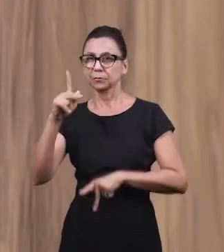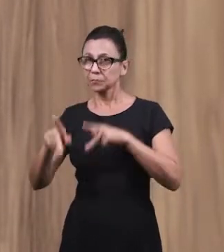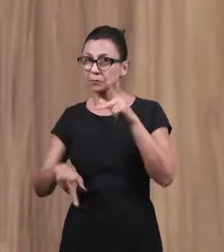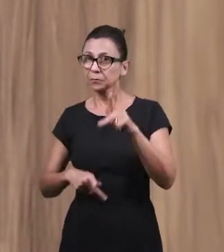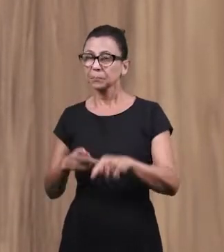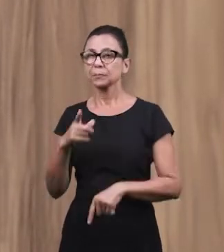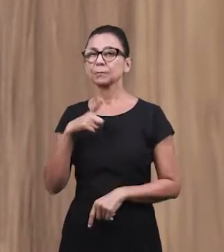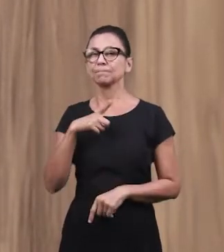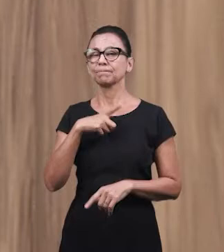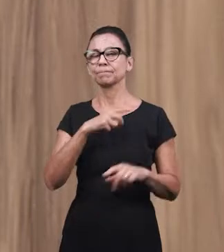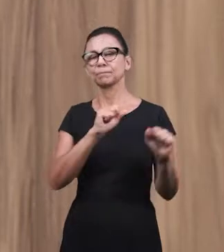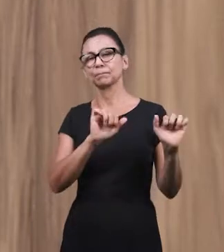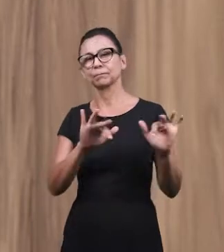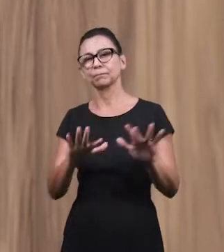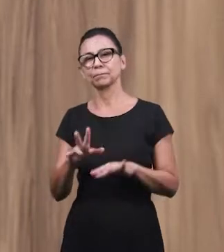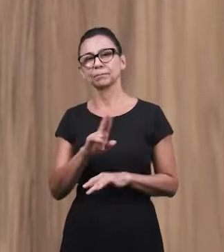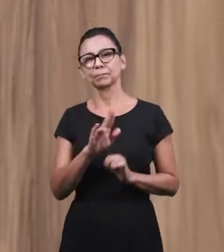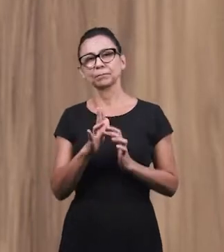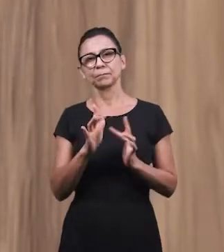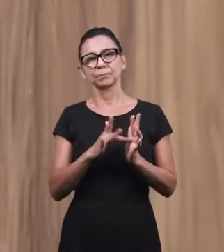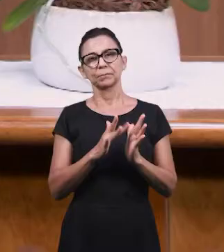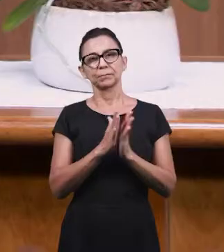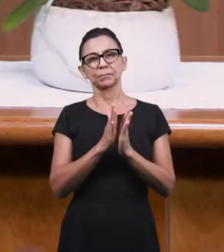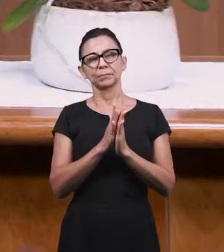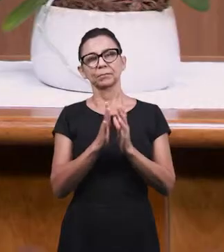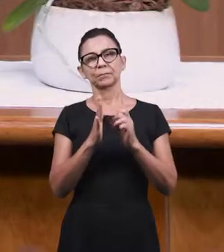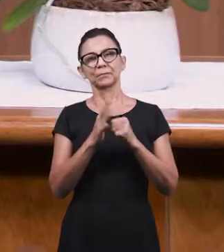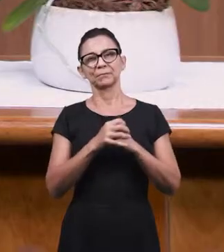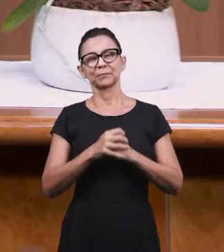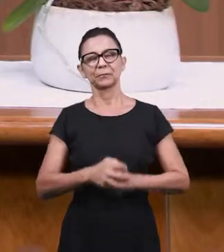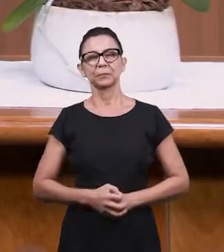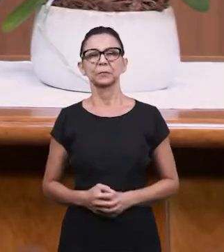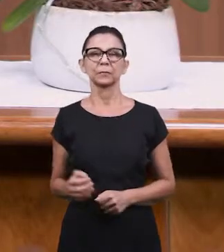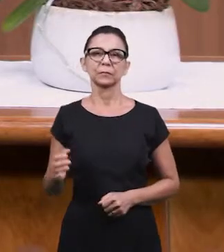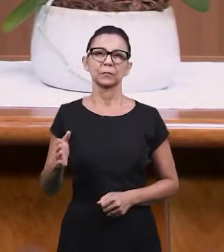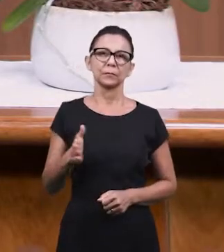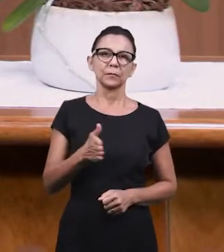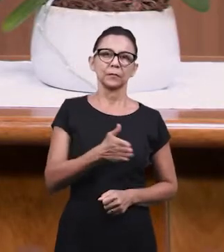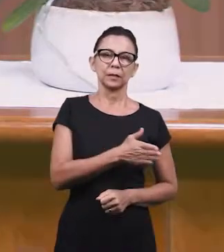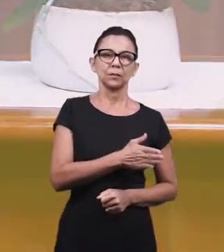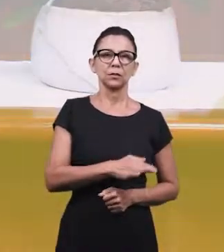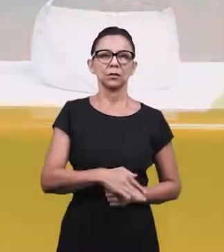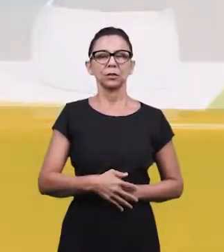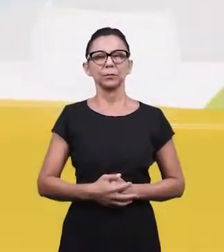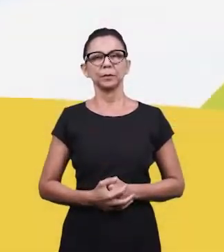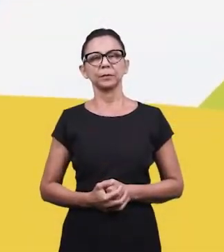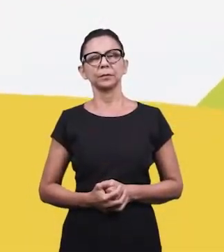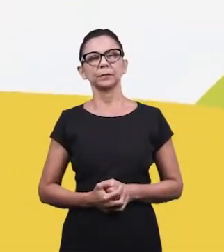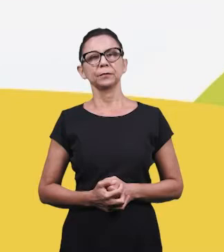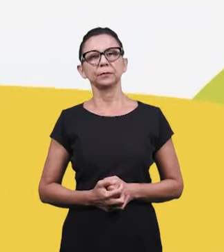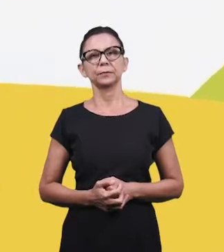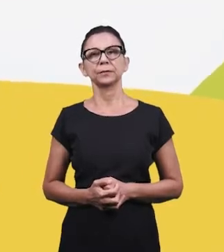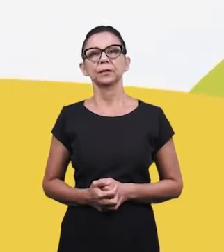et ton peuple puisse être béni. Nous prions au nom de Jésus. Nous allons écouter une autre louange.